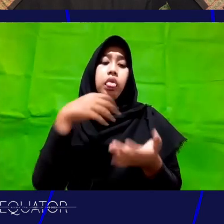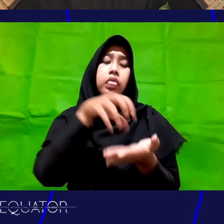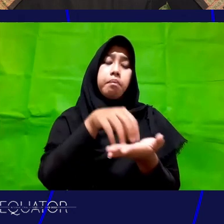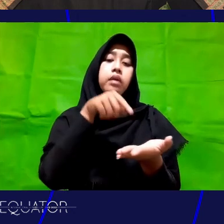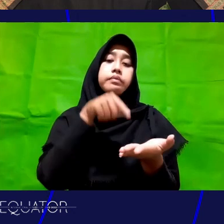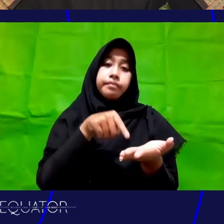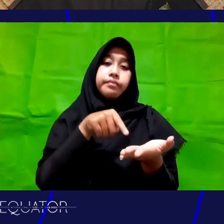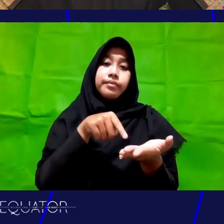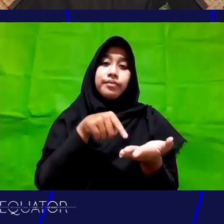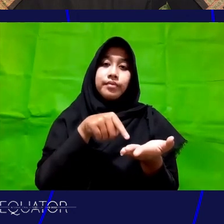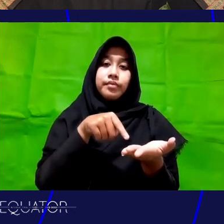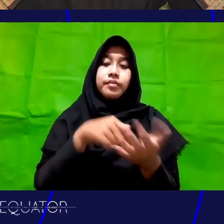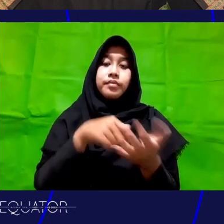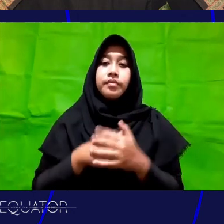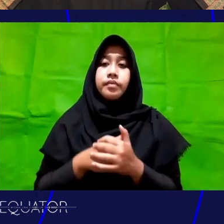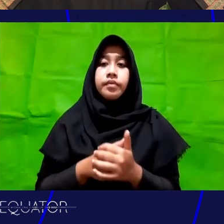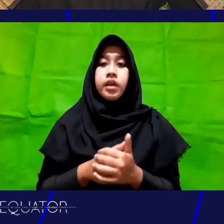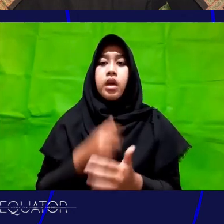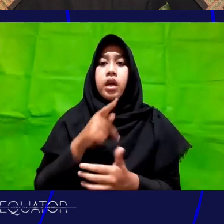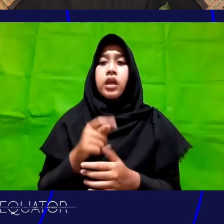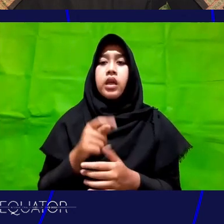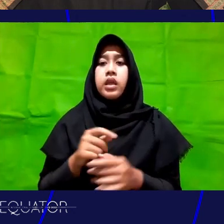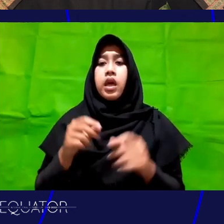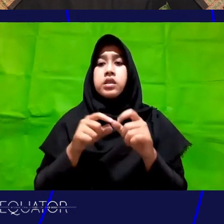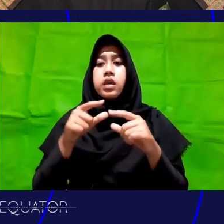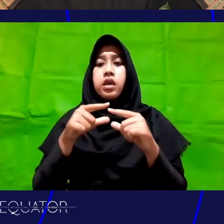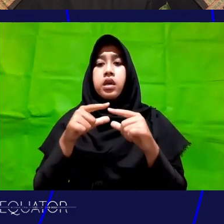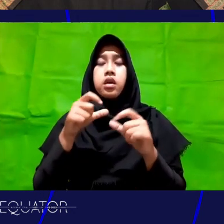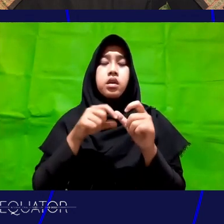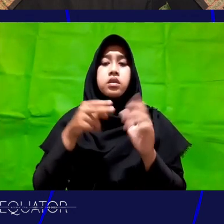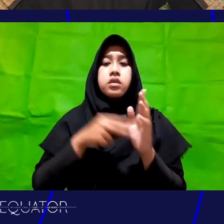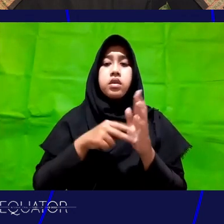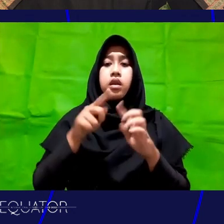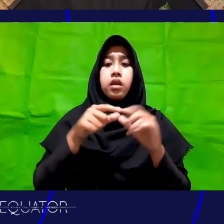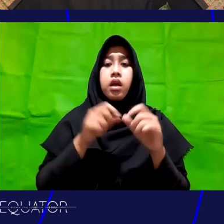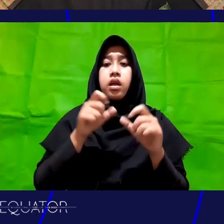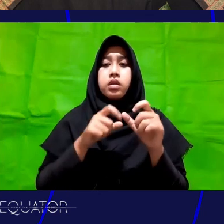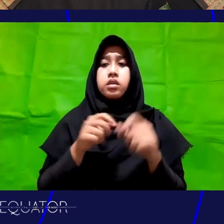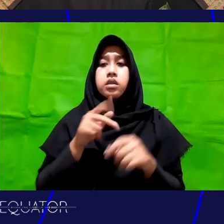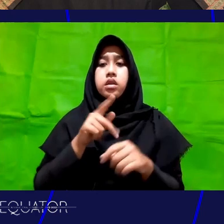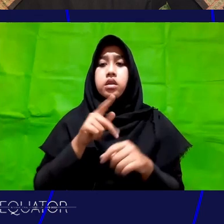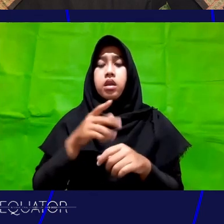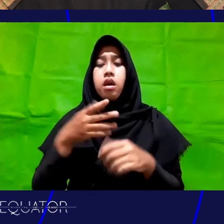Kita sangat sentralistik gitu. Kita menjadi makhluk yang egois dan destruktif.